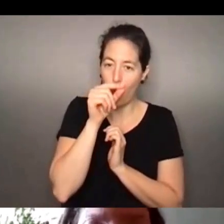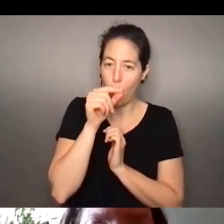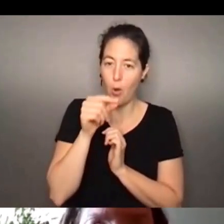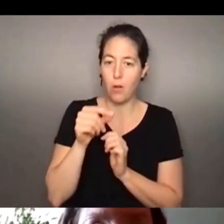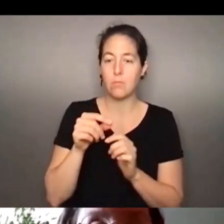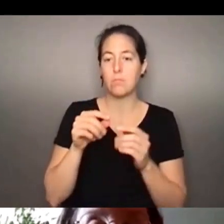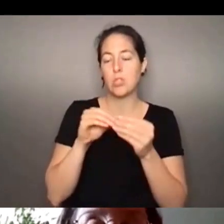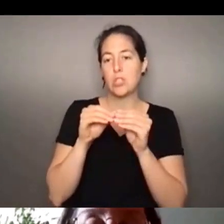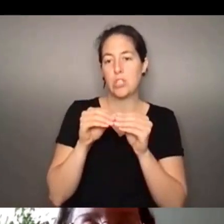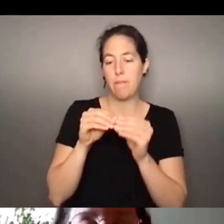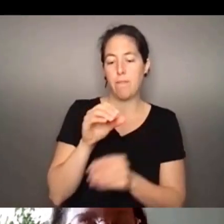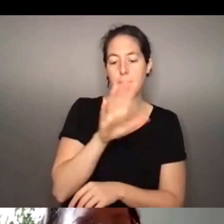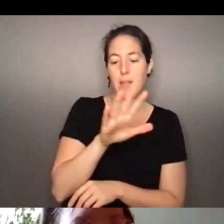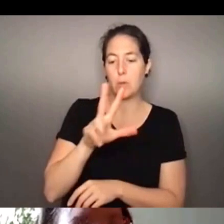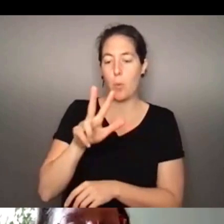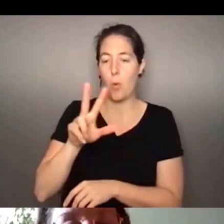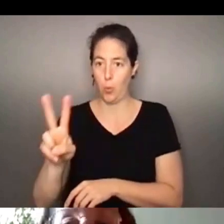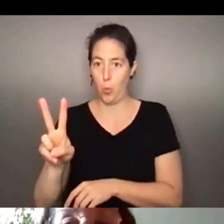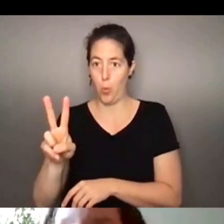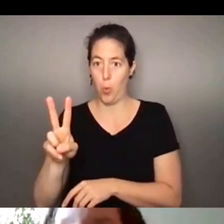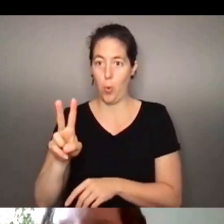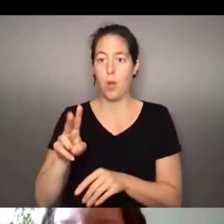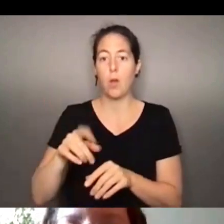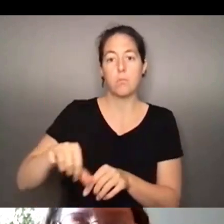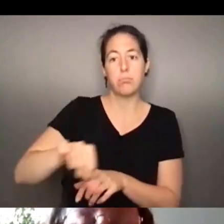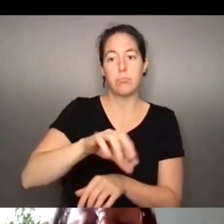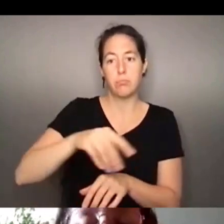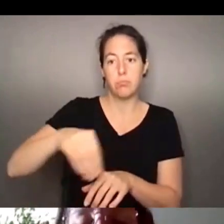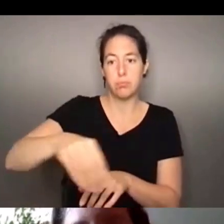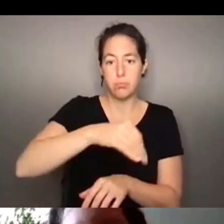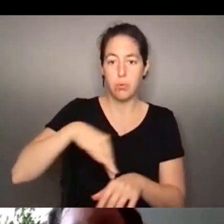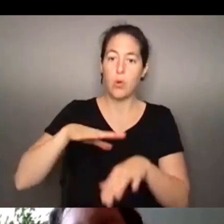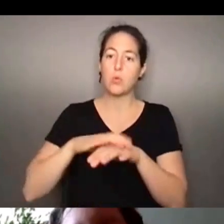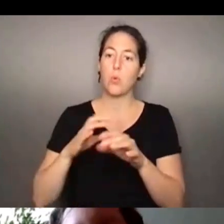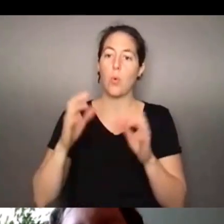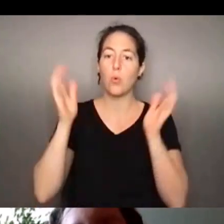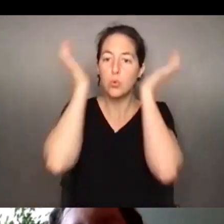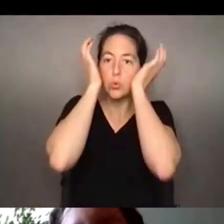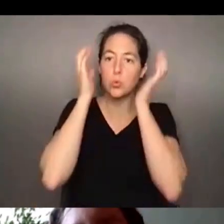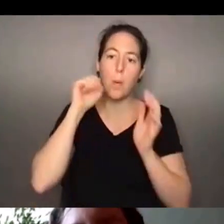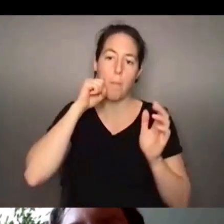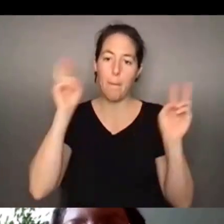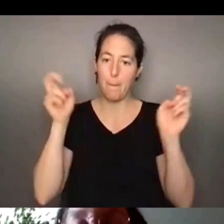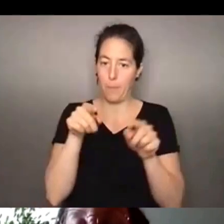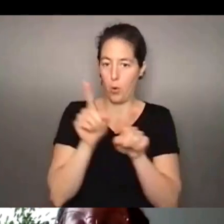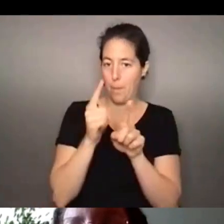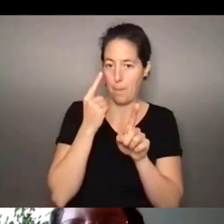5-3-2 nos choux pommés. Donc, ça, c'est les choux qui se referment sur eux-mêmes, là, comme on voit dans l'image